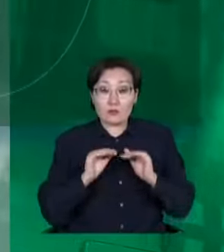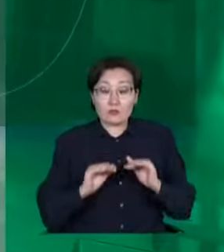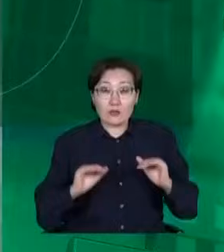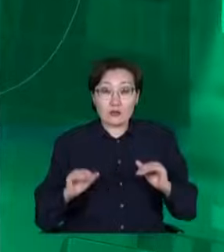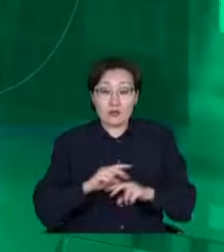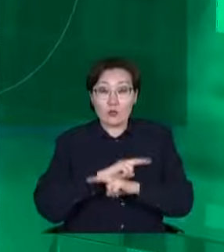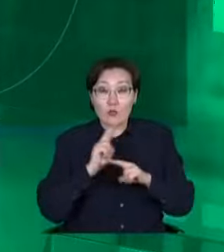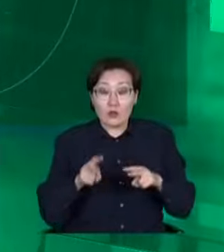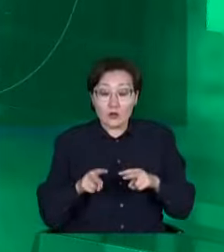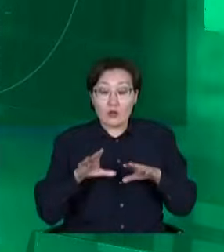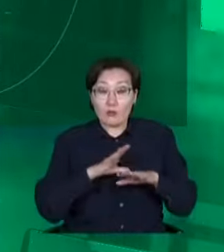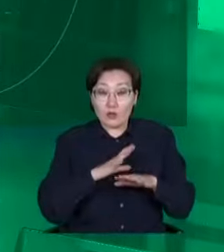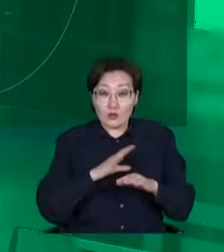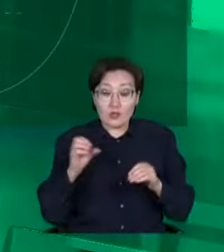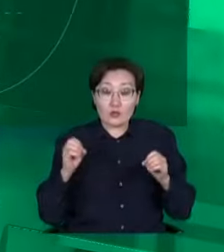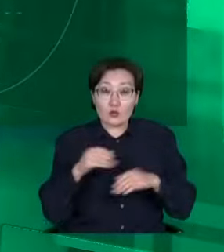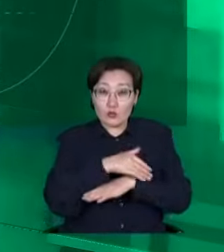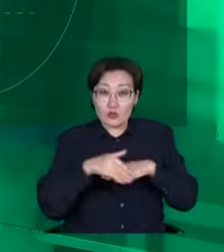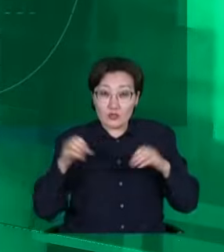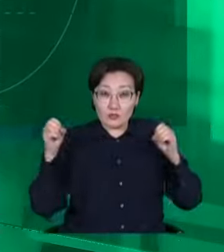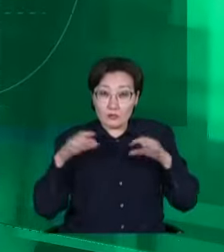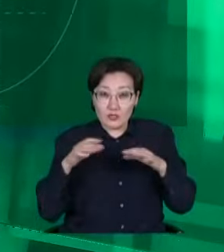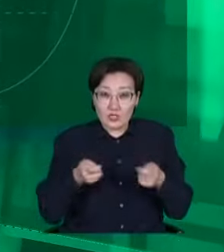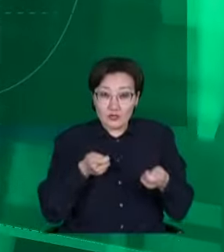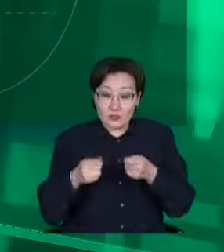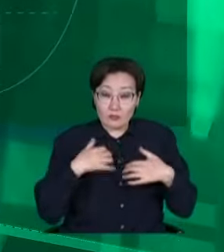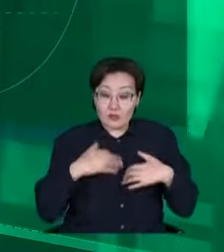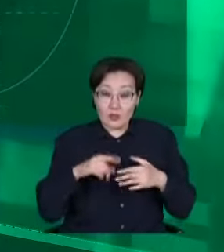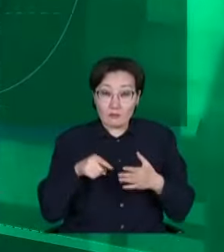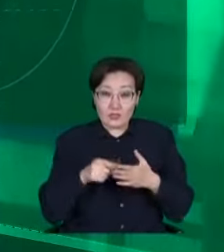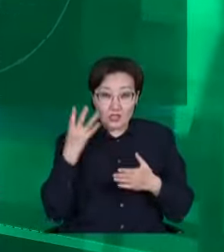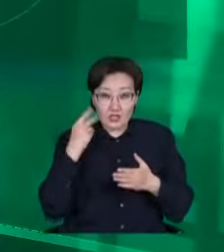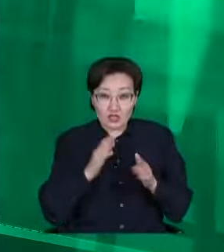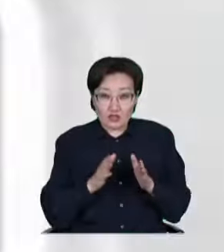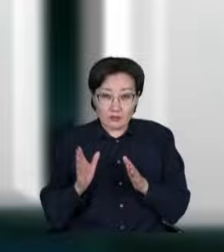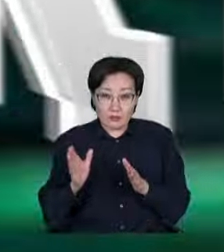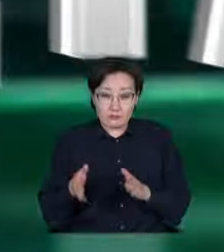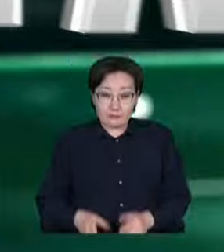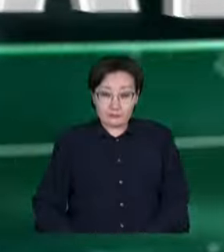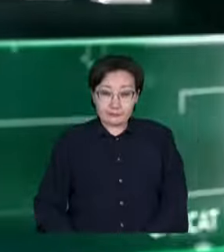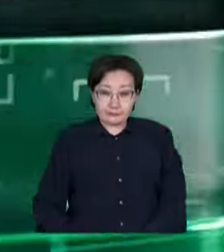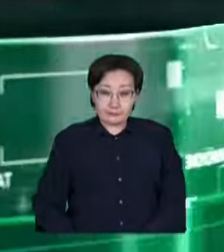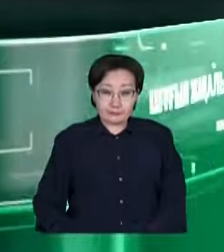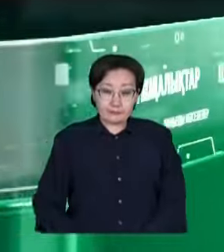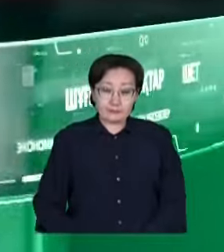болған көшеге бағдаршам орнатуға атқамінерлер асығар емес. Мәселе қашан реттелмек?